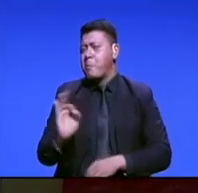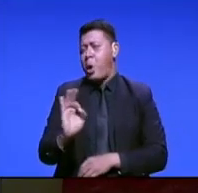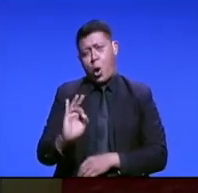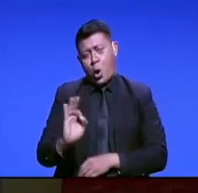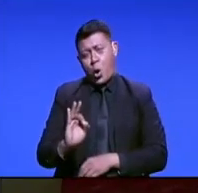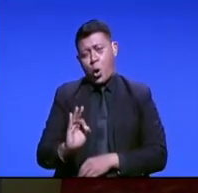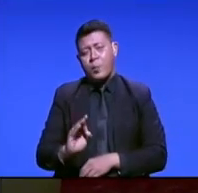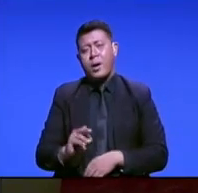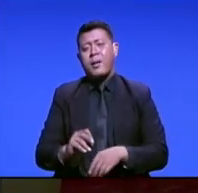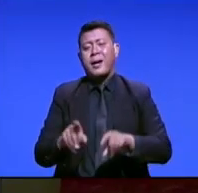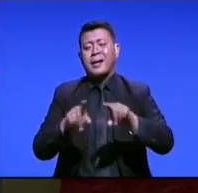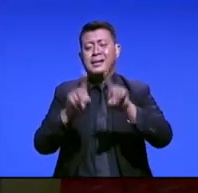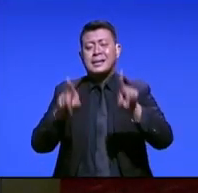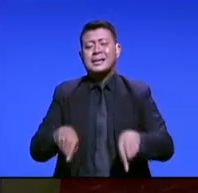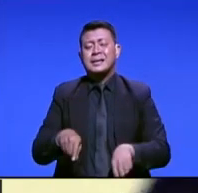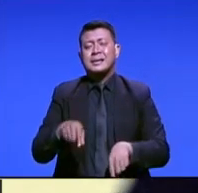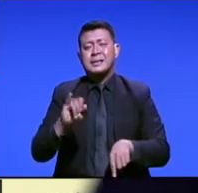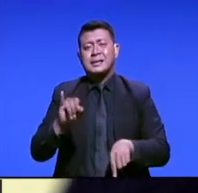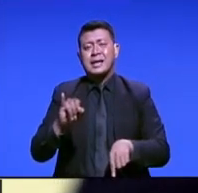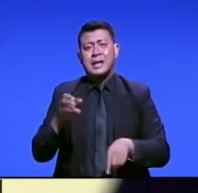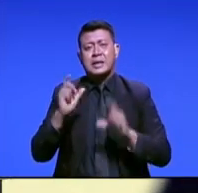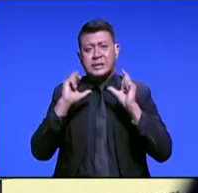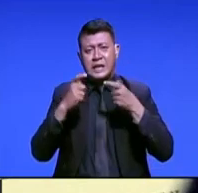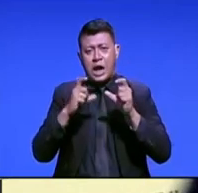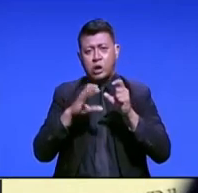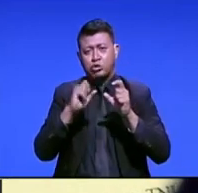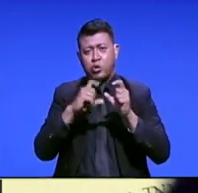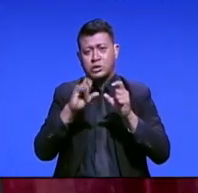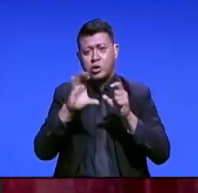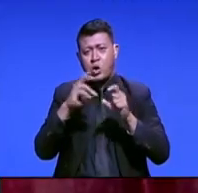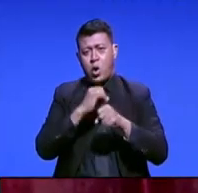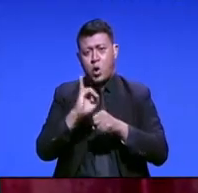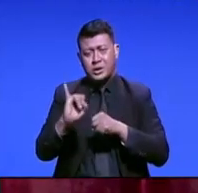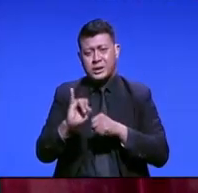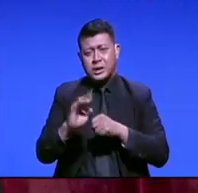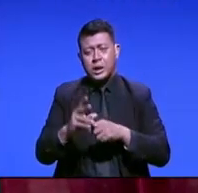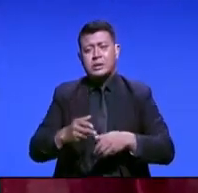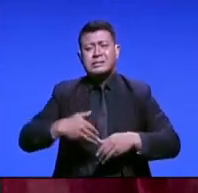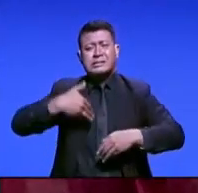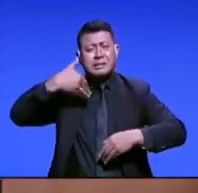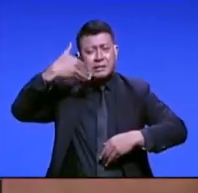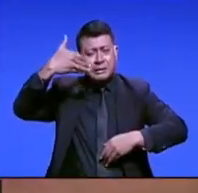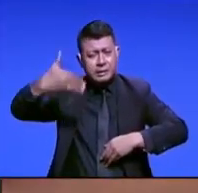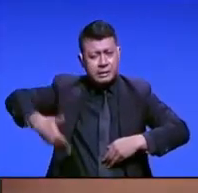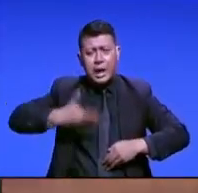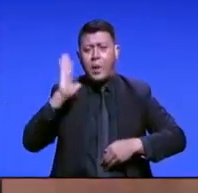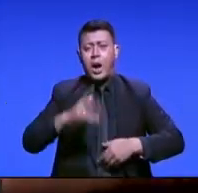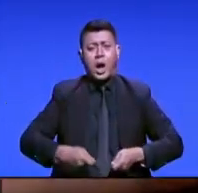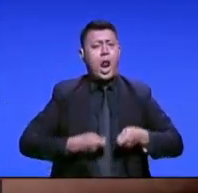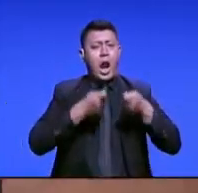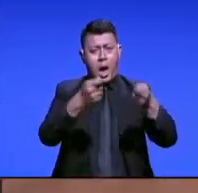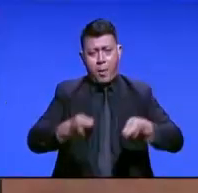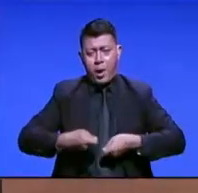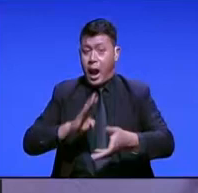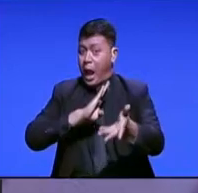Bermodalkan ijazah pendidikan sejarah dan sosiologi, setiap hari Haki menjajal peruntungan melamar pekerjaan, baik secara online maupun melamar